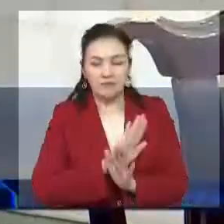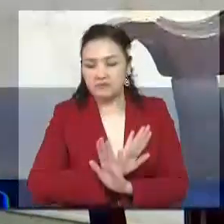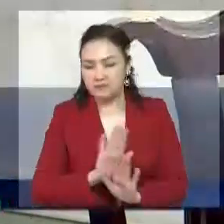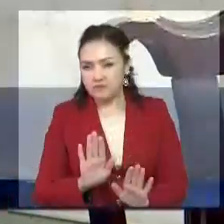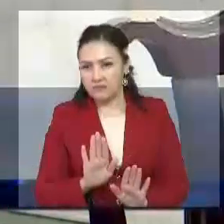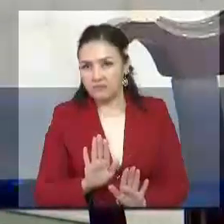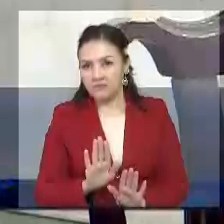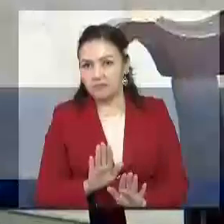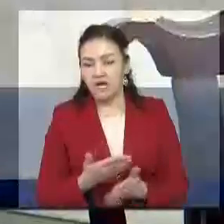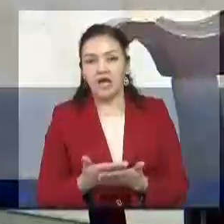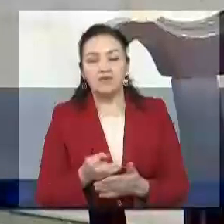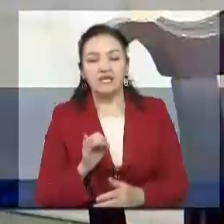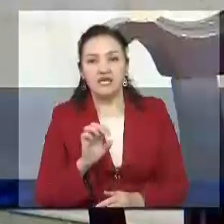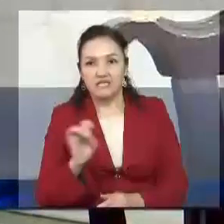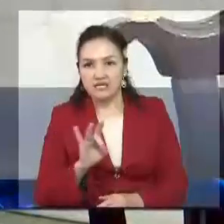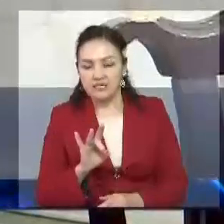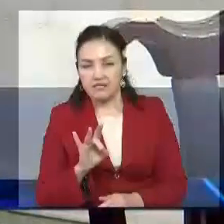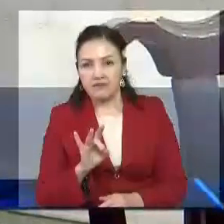дейді. А